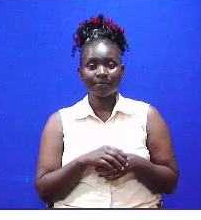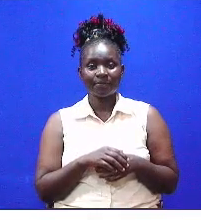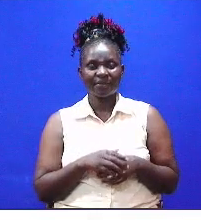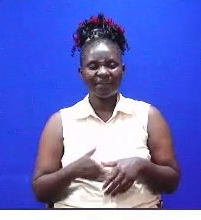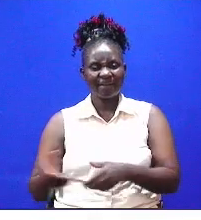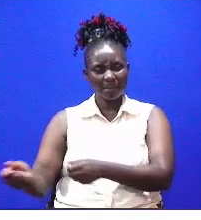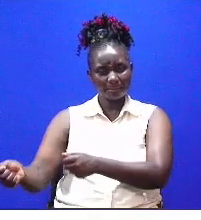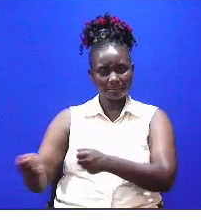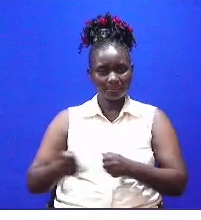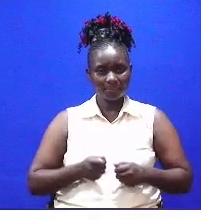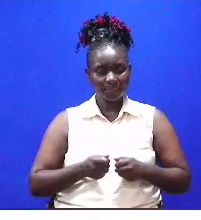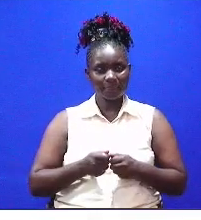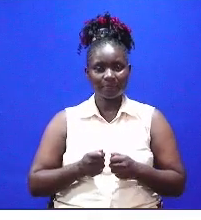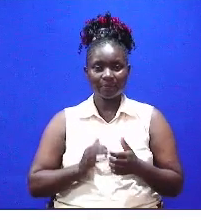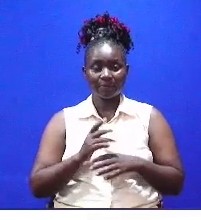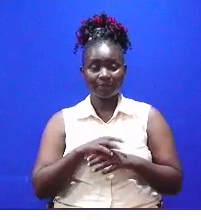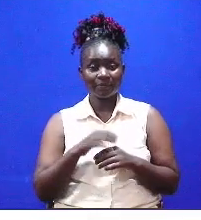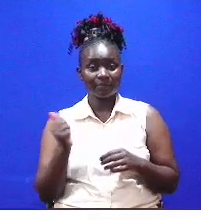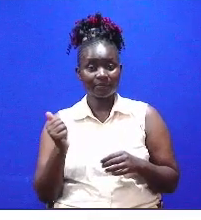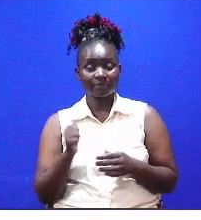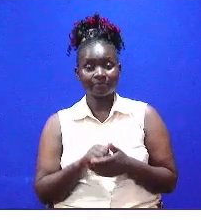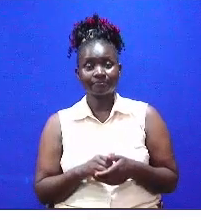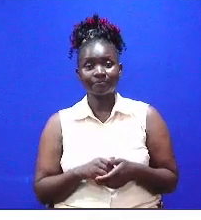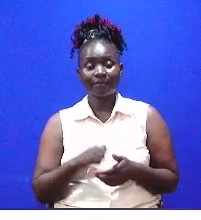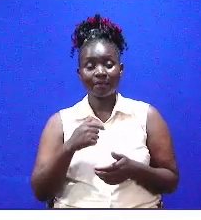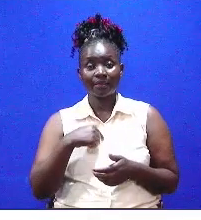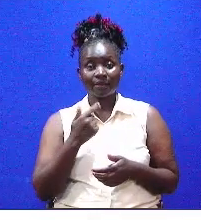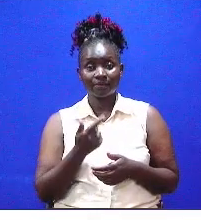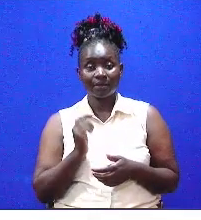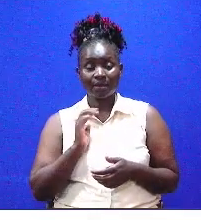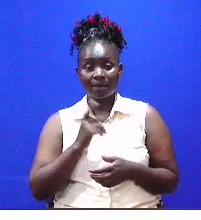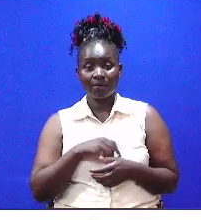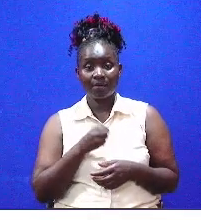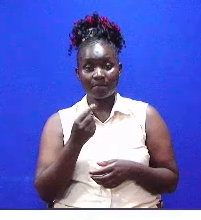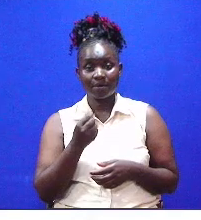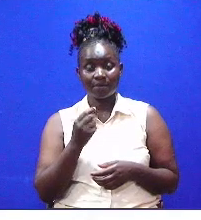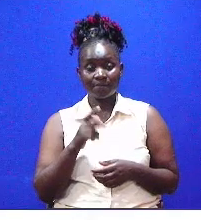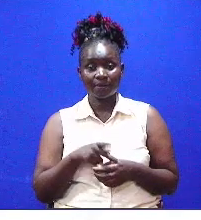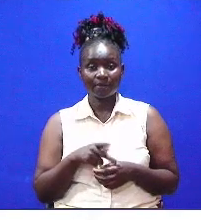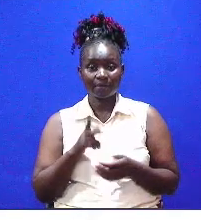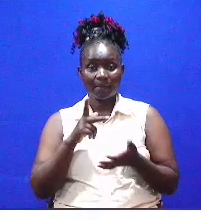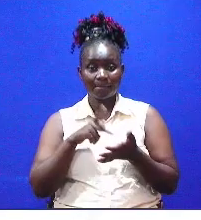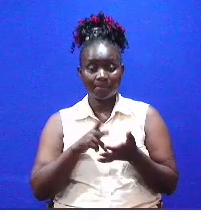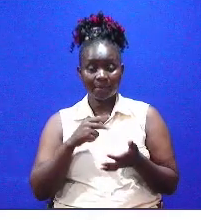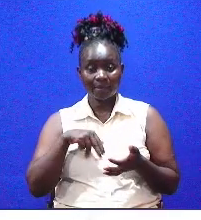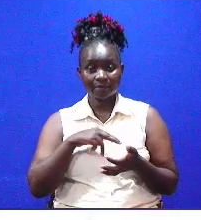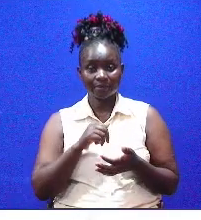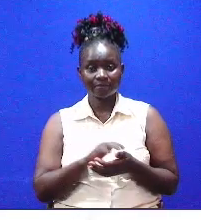kasipi pikipiki yendi gara waka ira. Waka ntabi nubwa tachibe sa chibo le motu, waka nchibe sa togo tige.